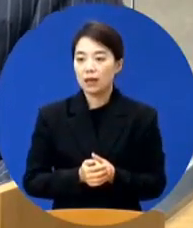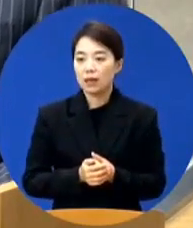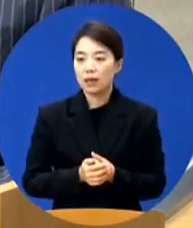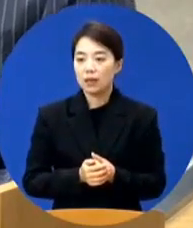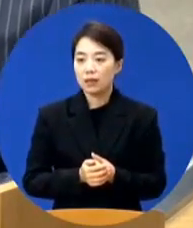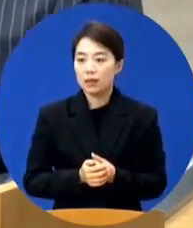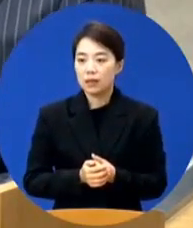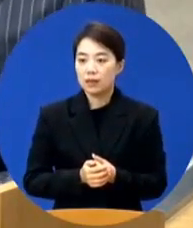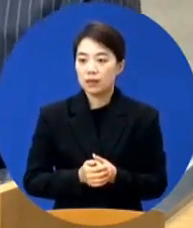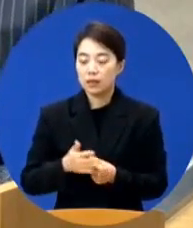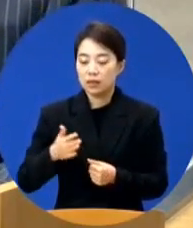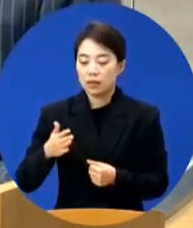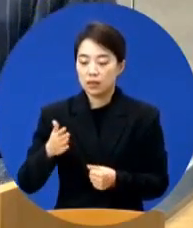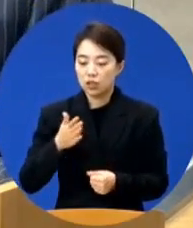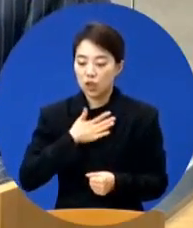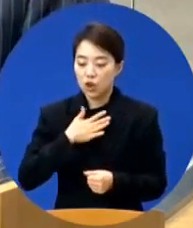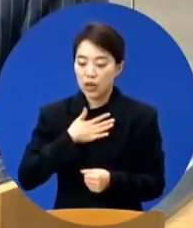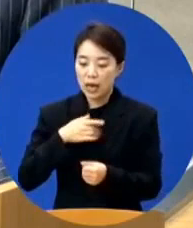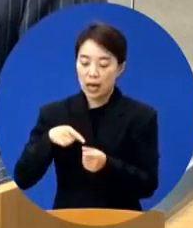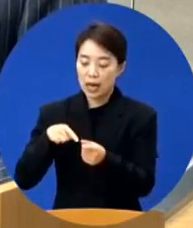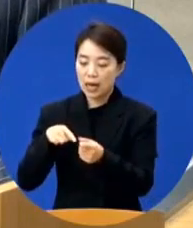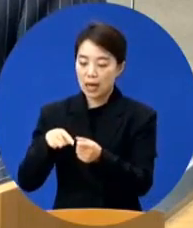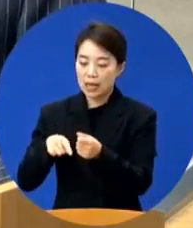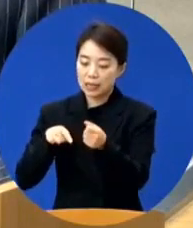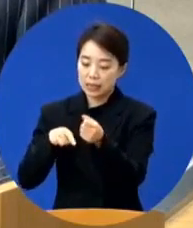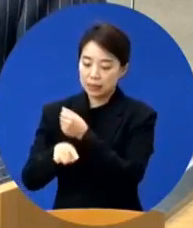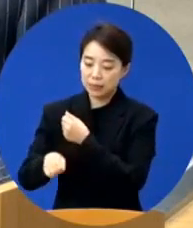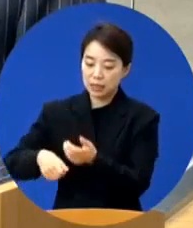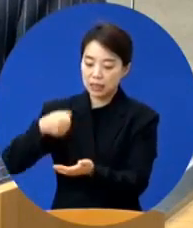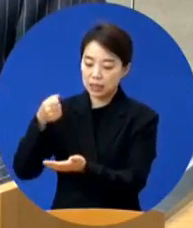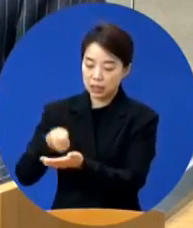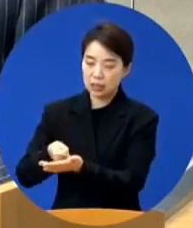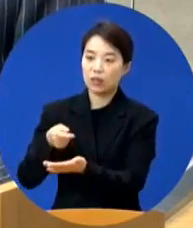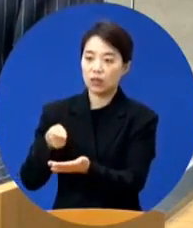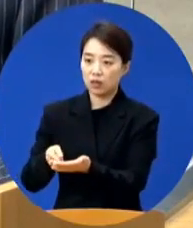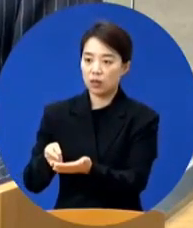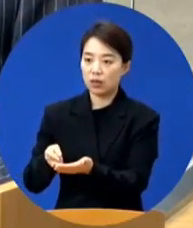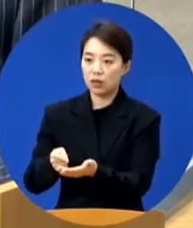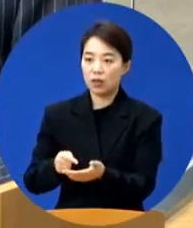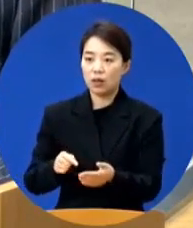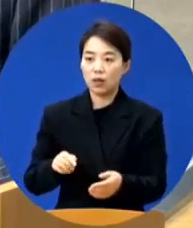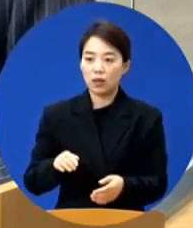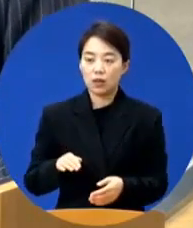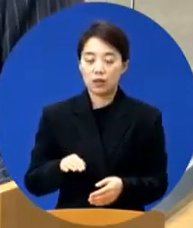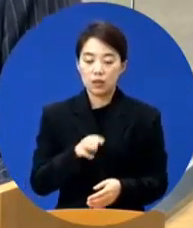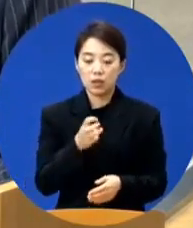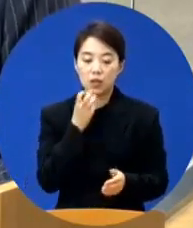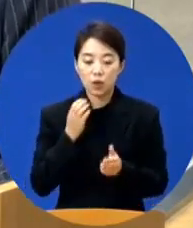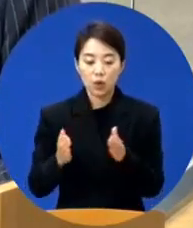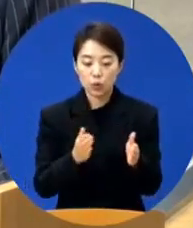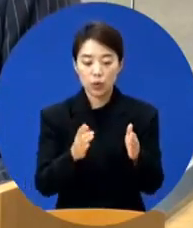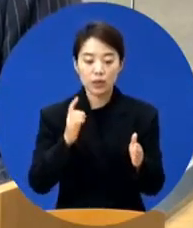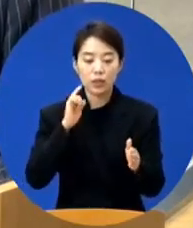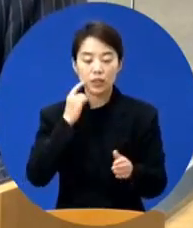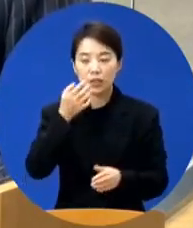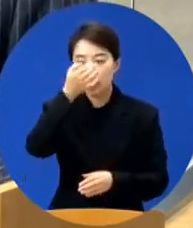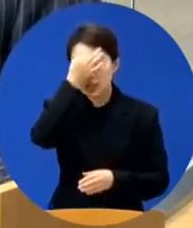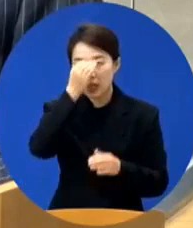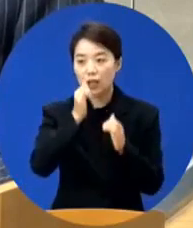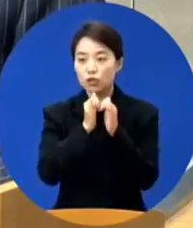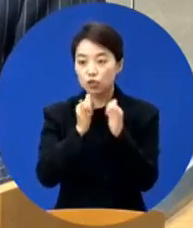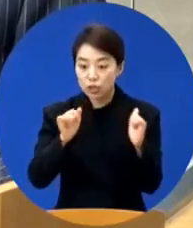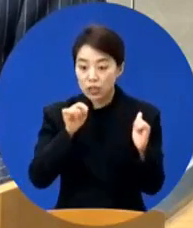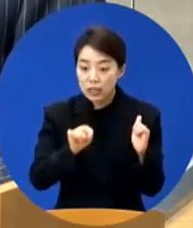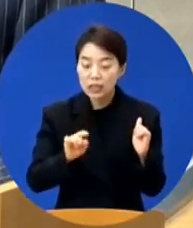조작적 정의를 할 수밖에 없습니다. 그렇기 때문에 지금 저희는 예술인 그 짧게 좀 답변해 주시면 안 될까요?